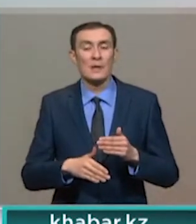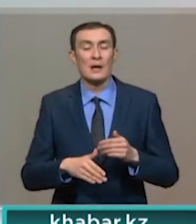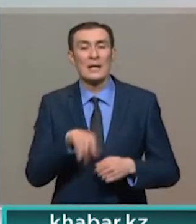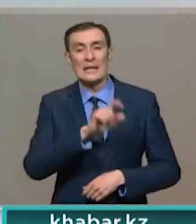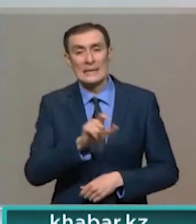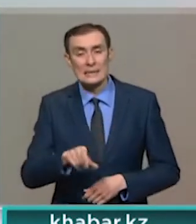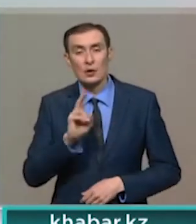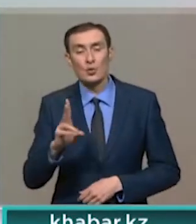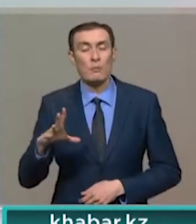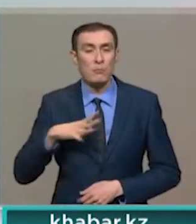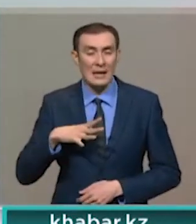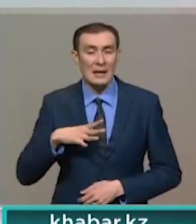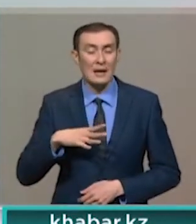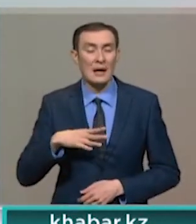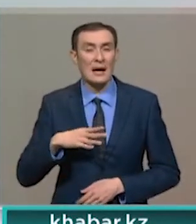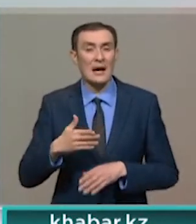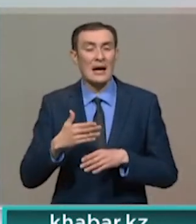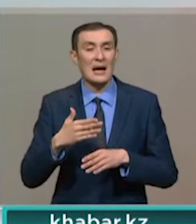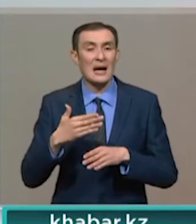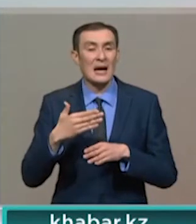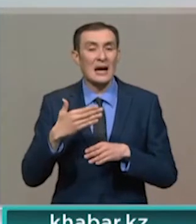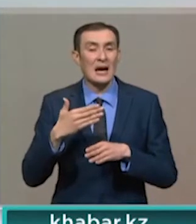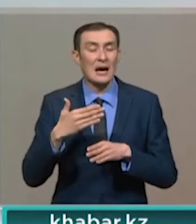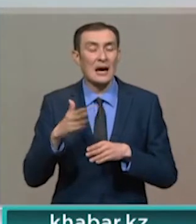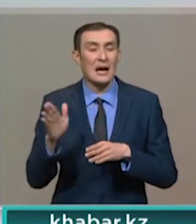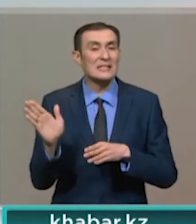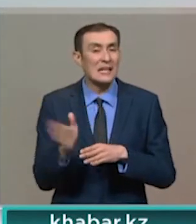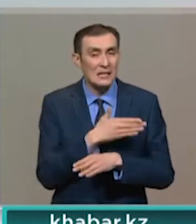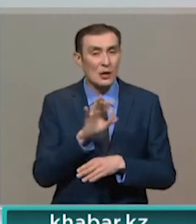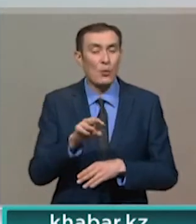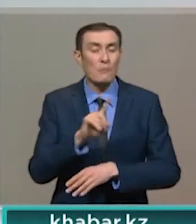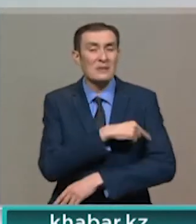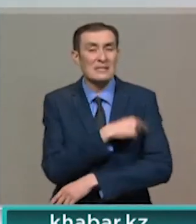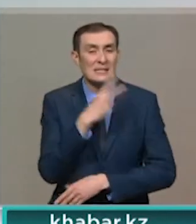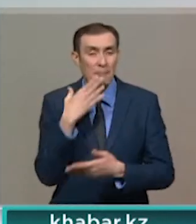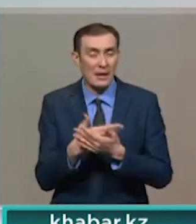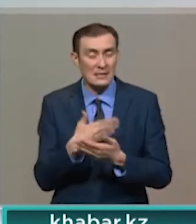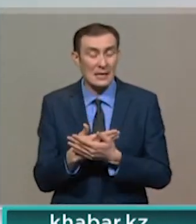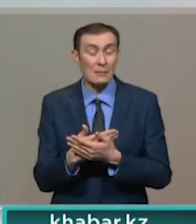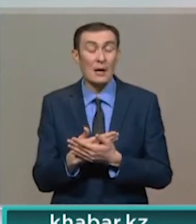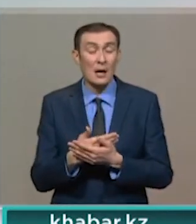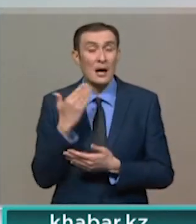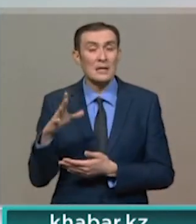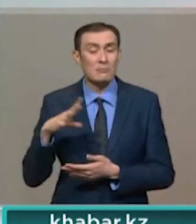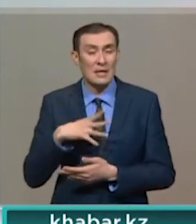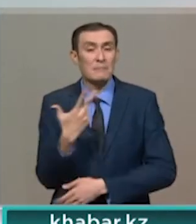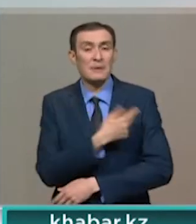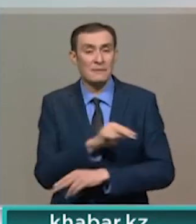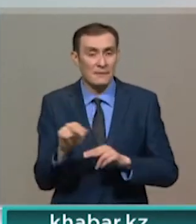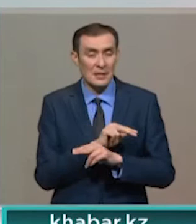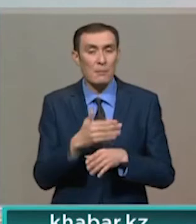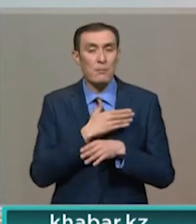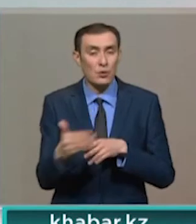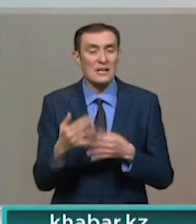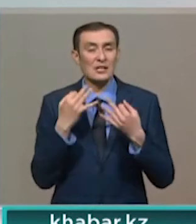лица, которые были отстранены по медицинским показаниям, значит, они были привиты